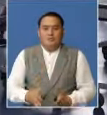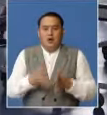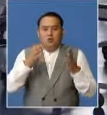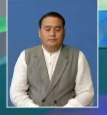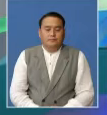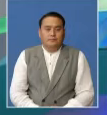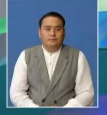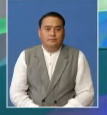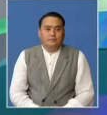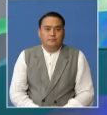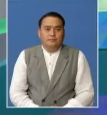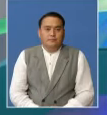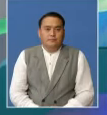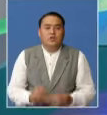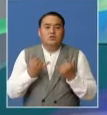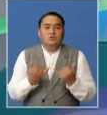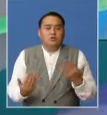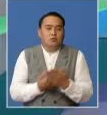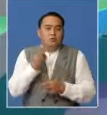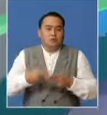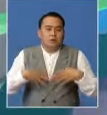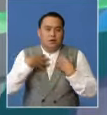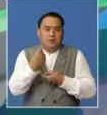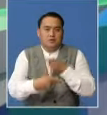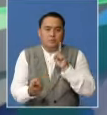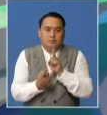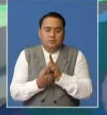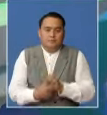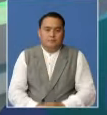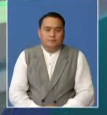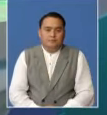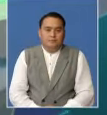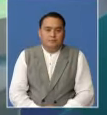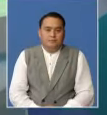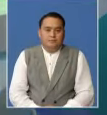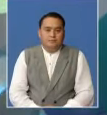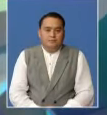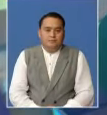памяти. У меня на этом все. Спасибо за внимание. Встретимся в понедельник.